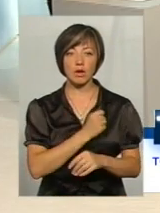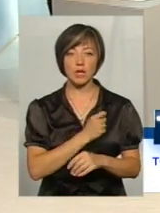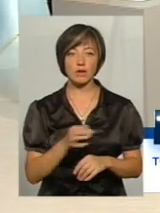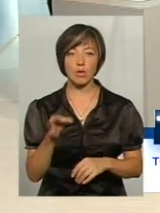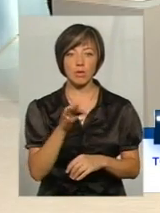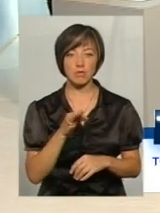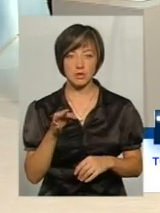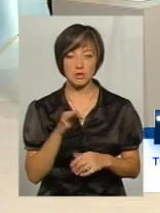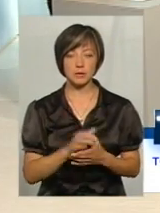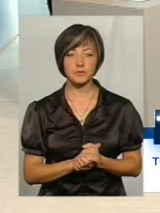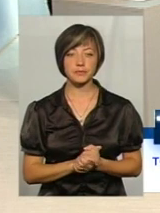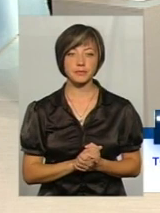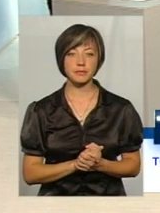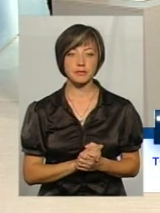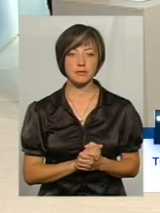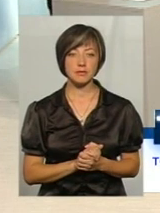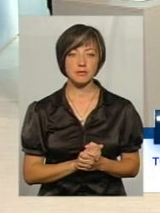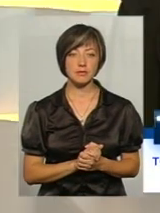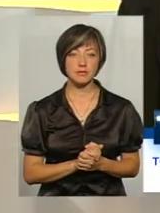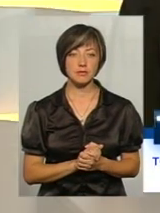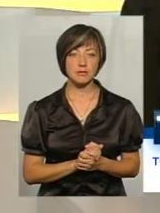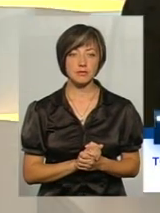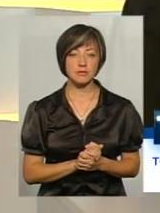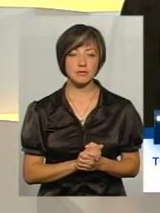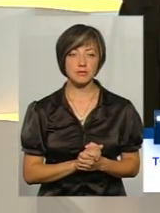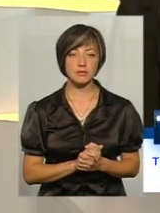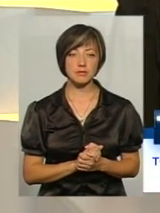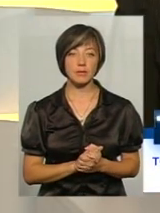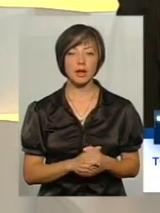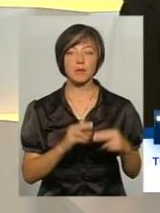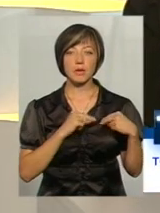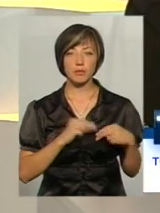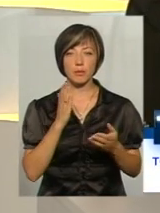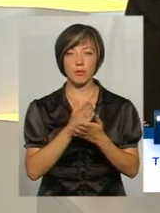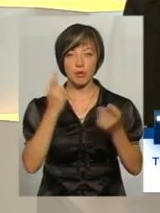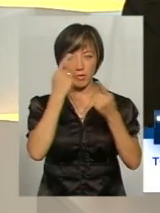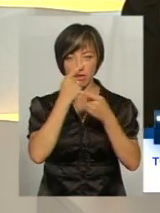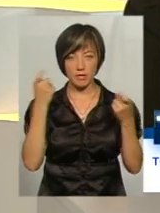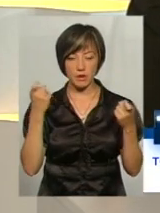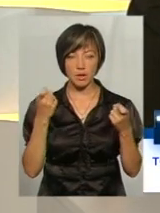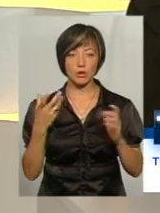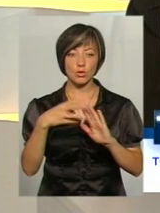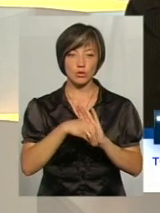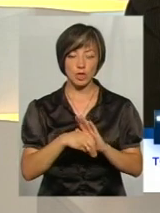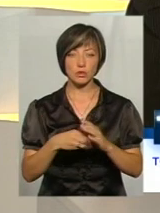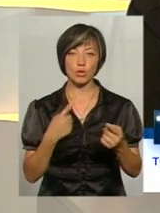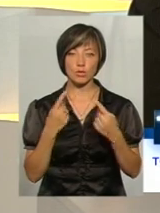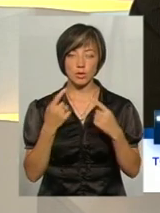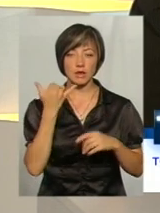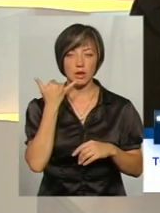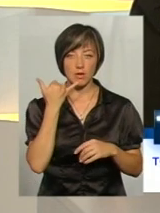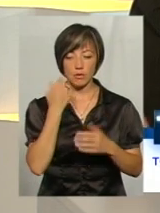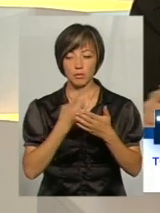свого часу. Дякую, пані Оксано. Я хочу нагадати нашим телеглядачам, що ми працюємо у прямому ефірі, тож долучайтесь до розмови,